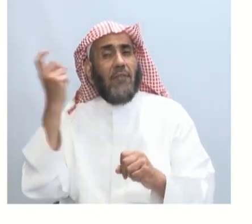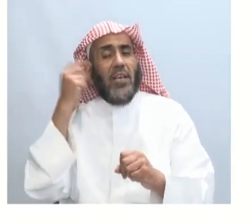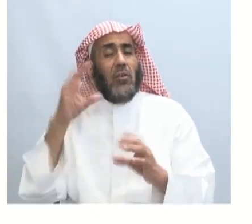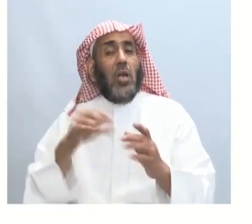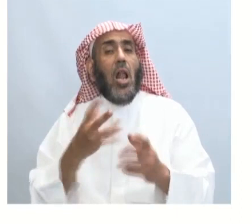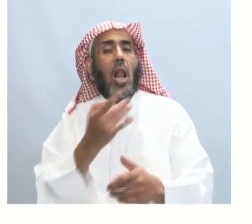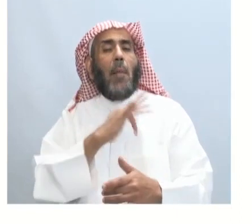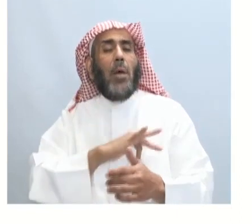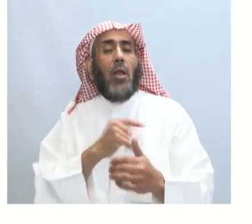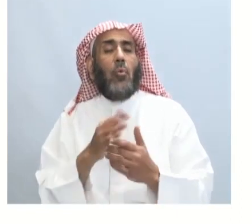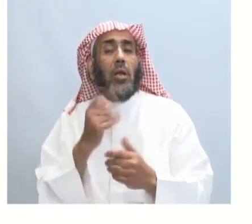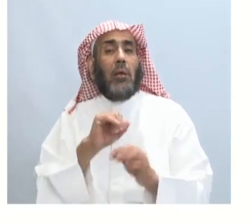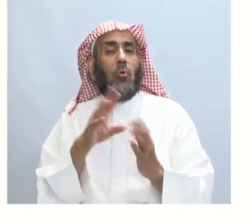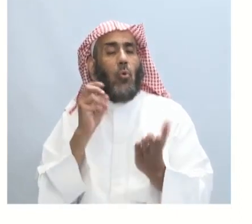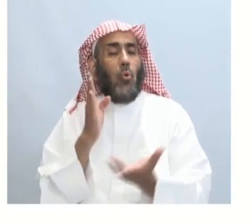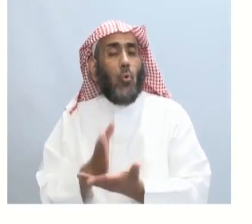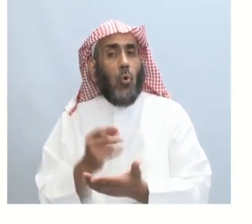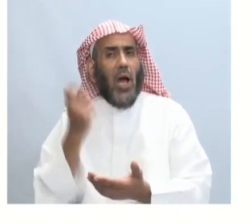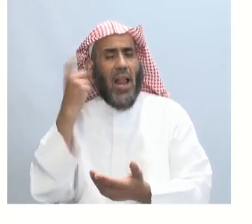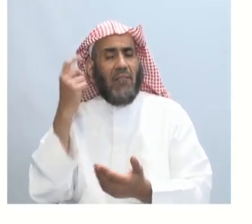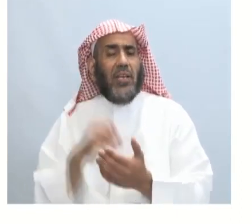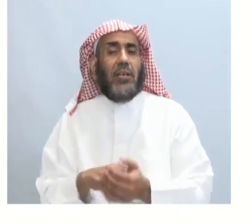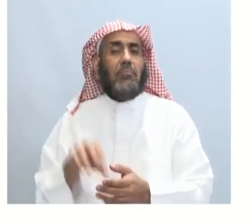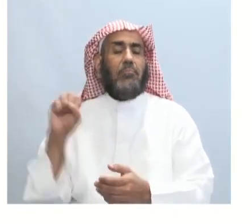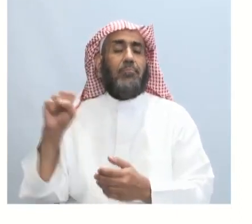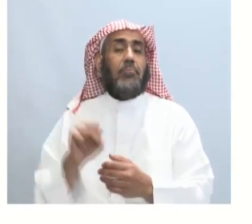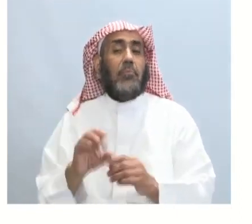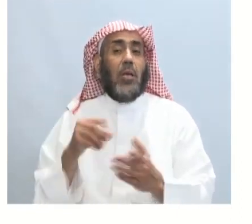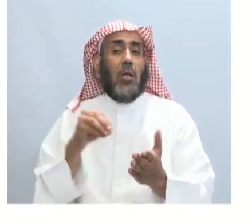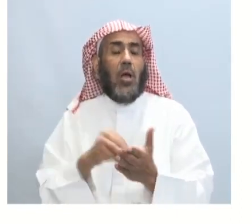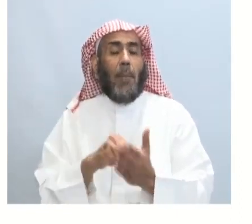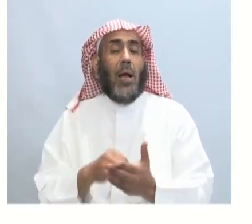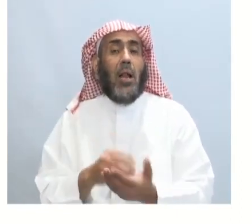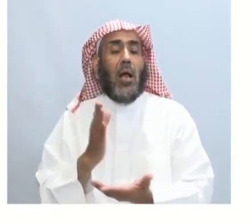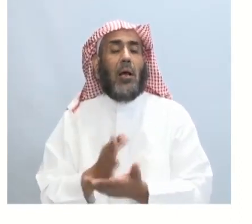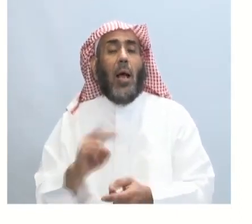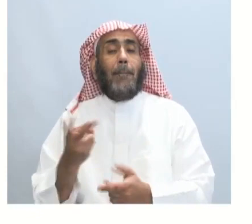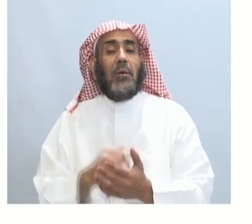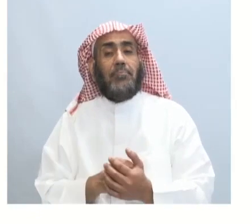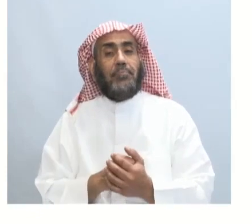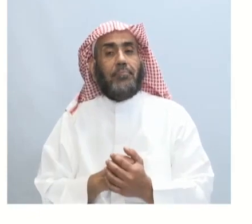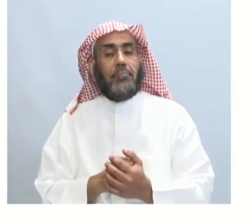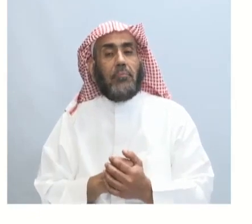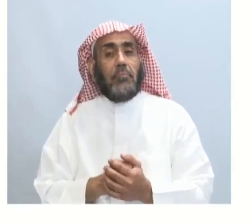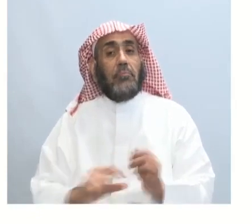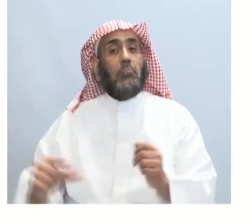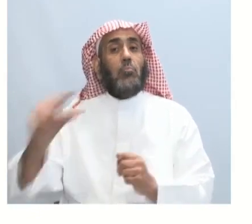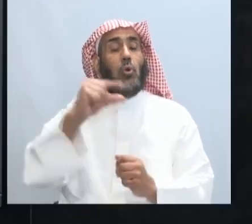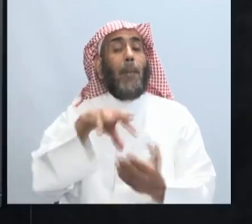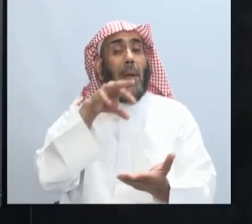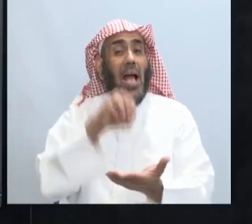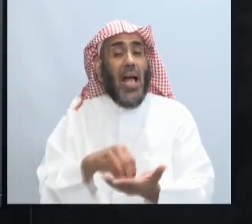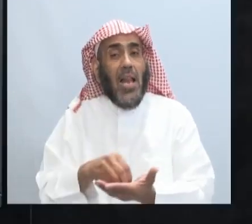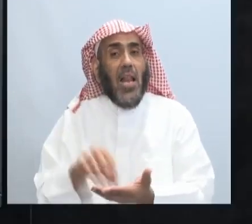المعنويه كما هو الحال في الحقوق الفكريه هذا هو محل الحق اما المصطلح محل